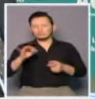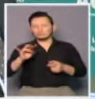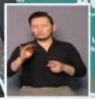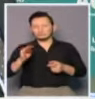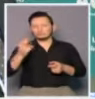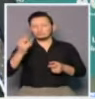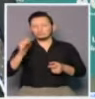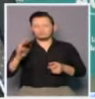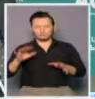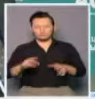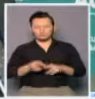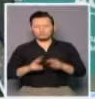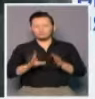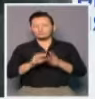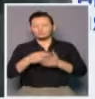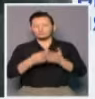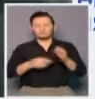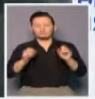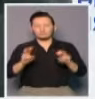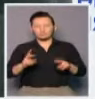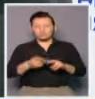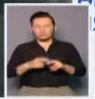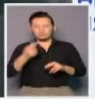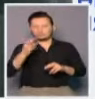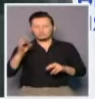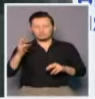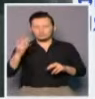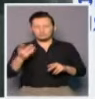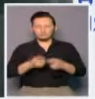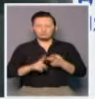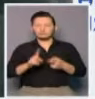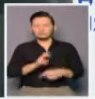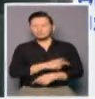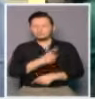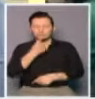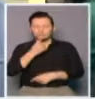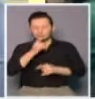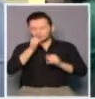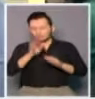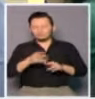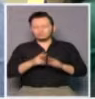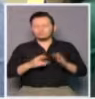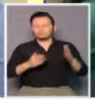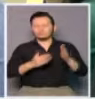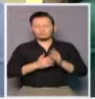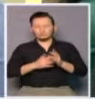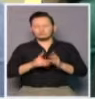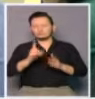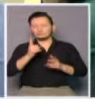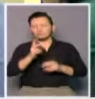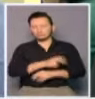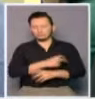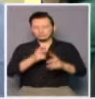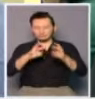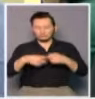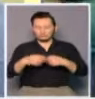ЦОНах. Электронную подпись вы можете получить также через ЦОН. Чтобы нагрузка для врачей не была слишком высокой, количество жителей, прикрепленных для осмотра